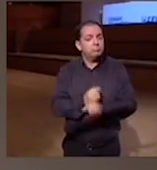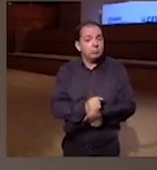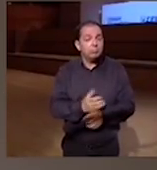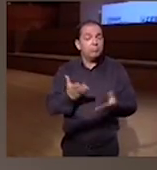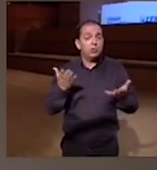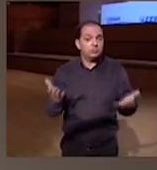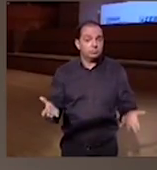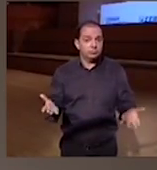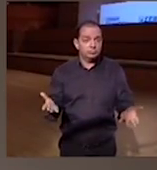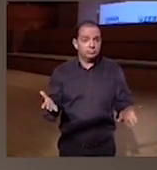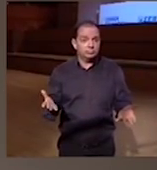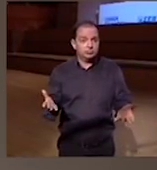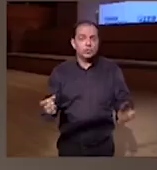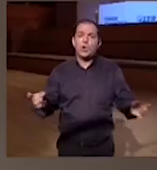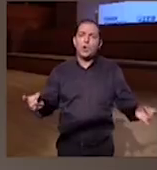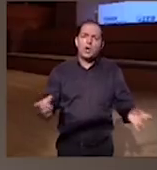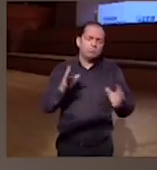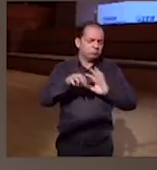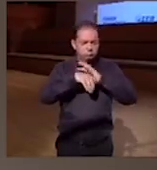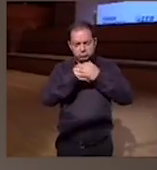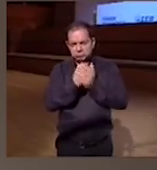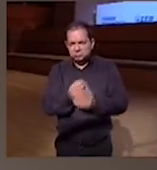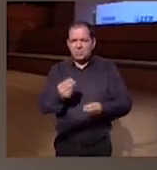παραμερίζουμε το πολιτικό κόστος,